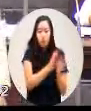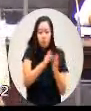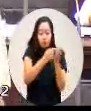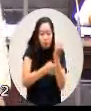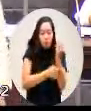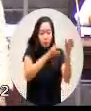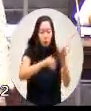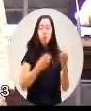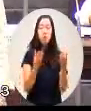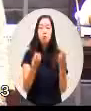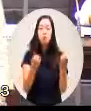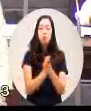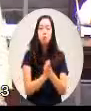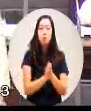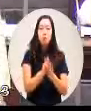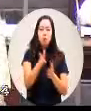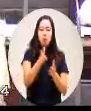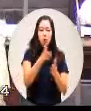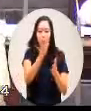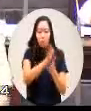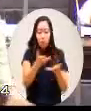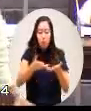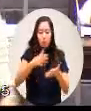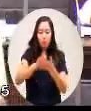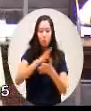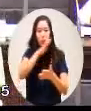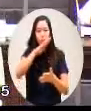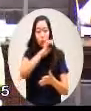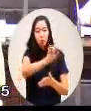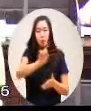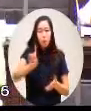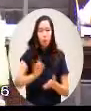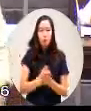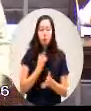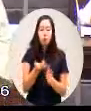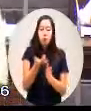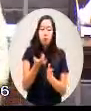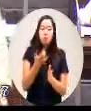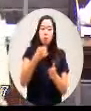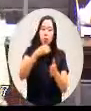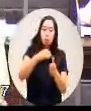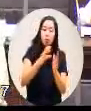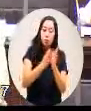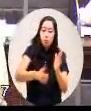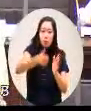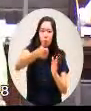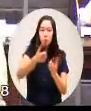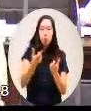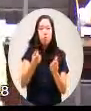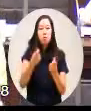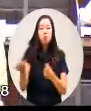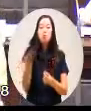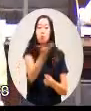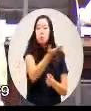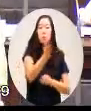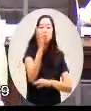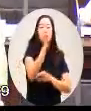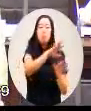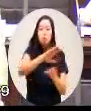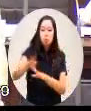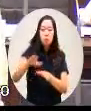中间如果有任何弊端，我想刚刚教育局长说，我们就送